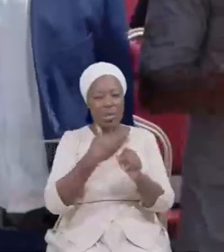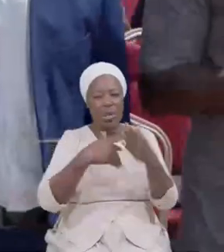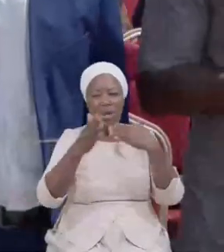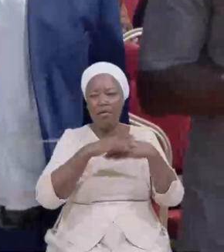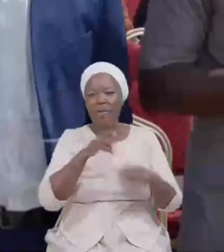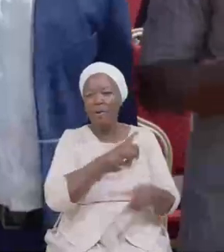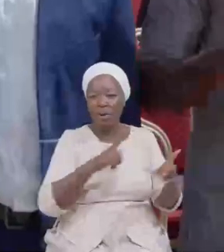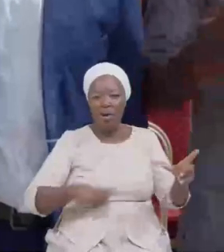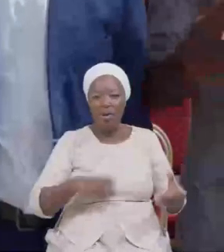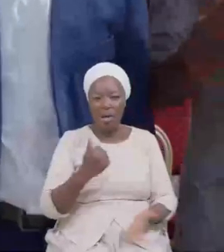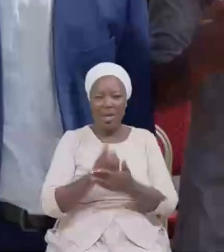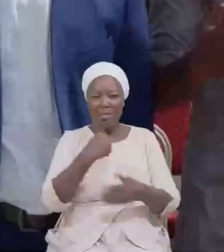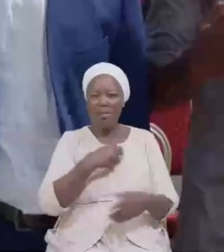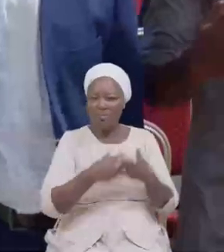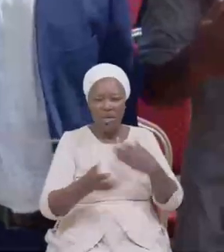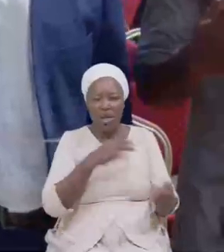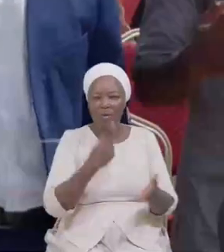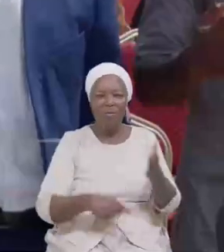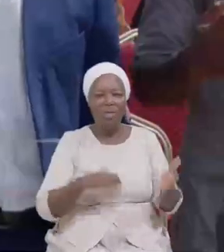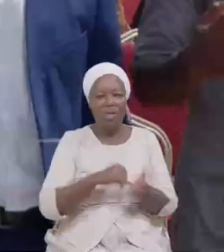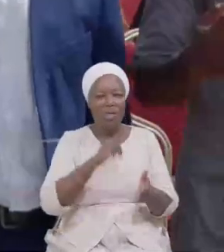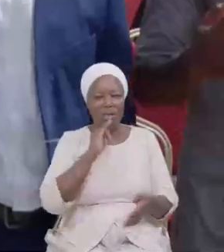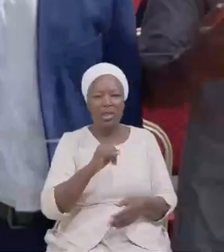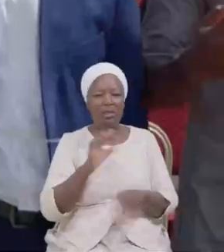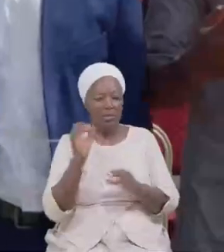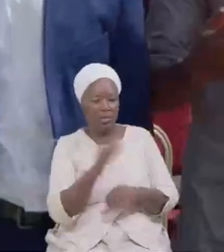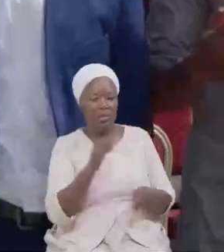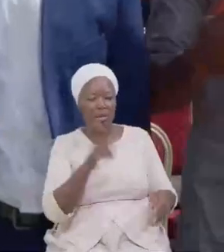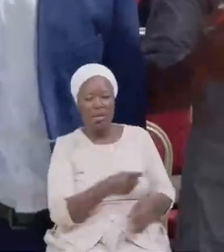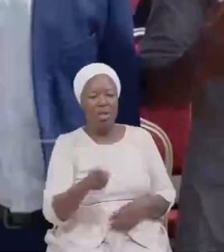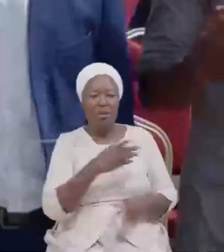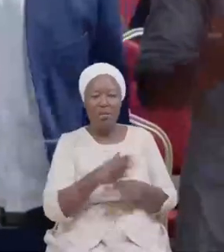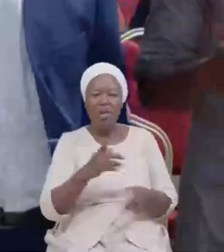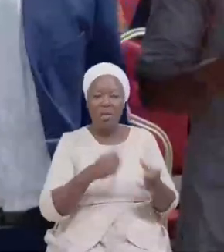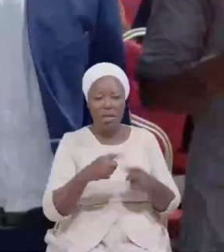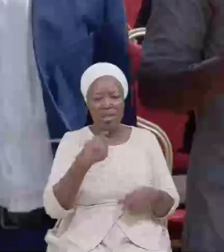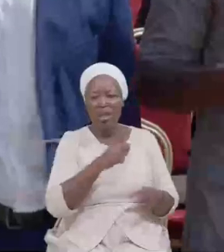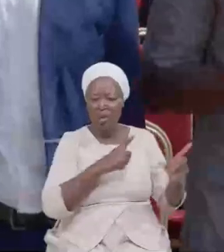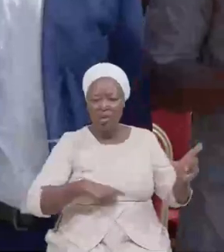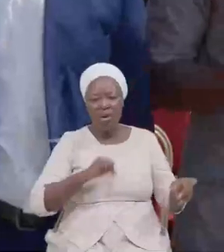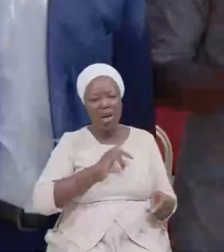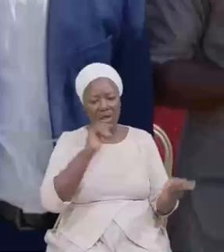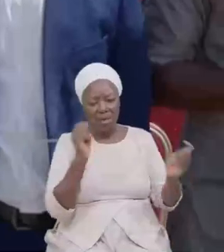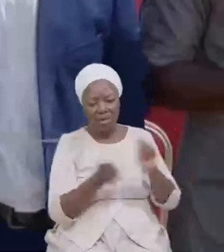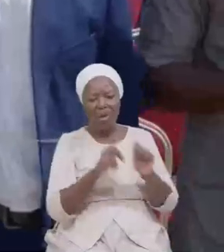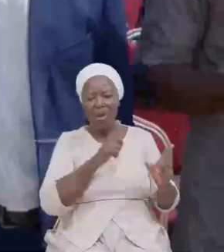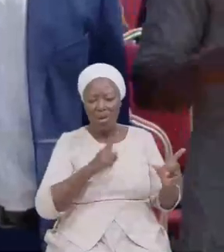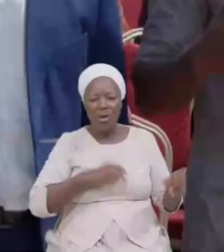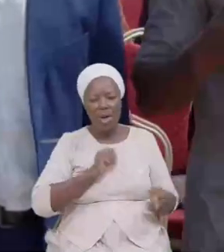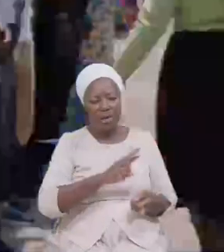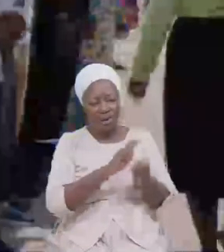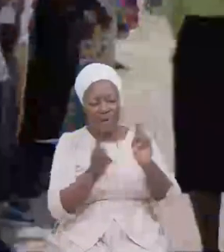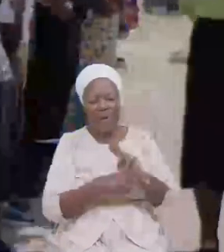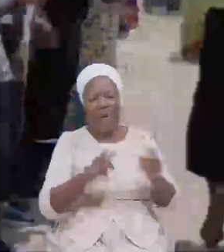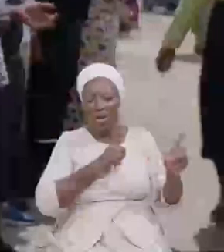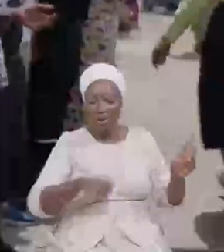Quels que soient ces péchés habituels, abandonne-les ici et dis, Seigneur, je reviens. Seigneur, je me repens. Seigneur, je cherche